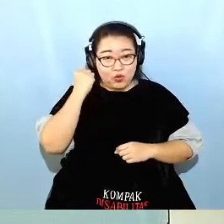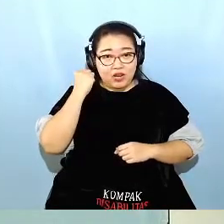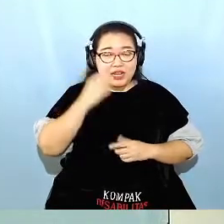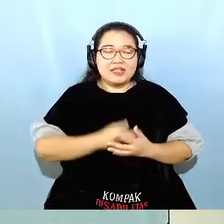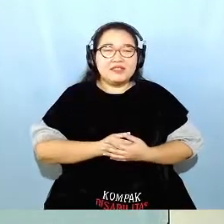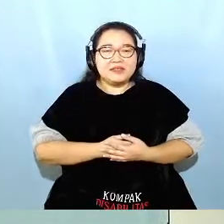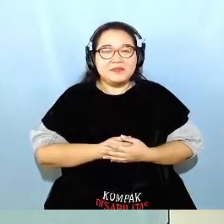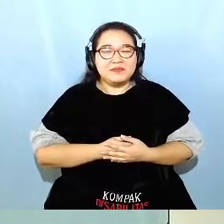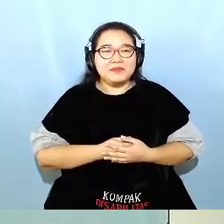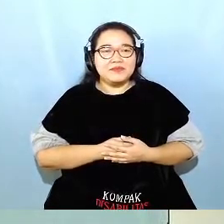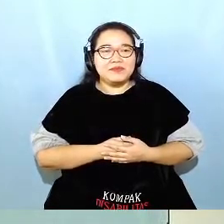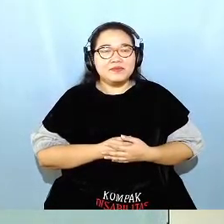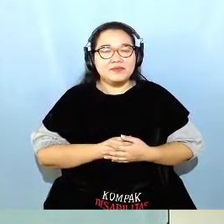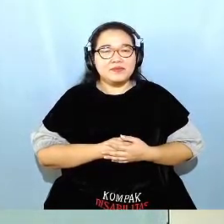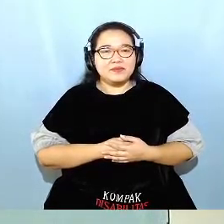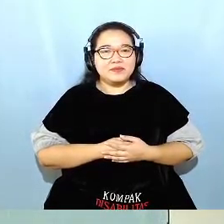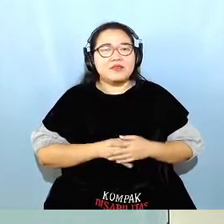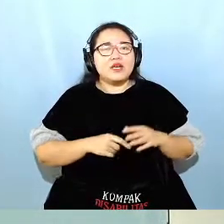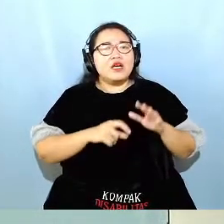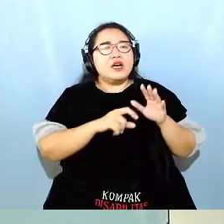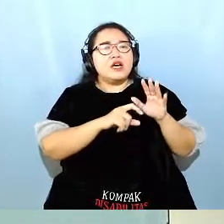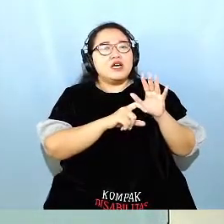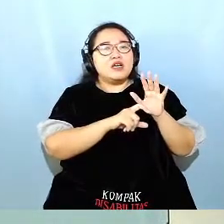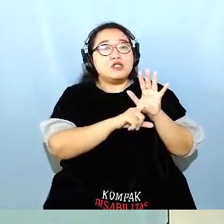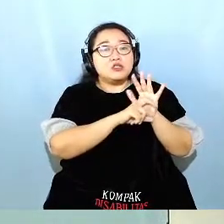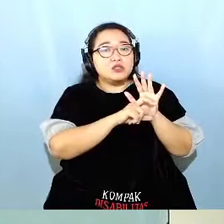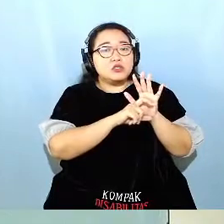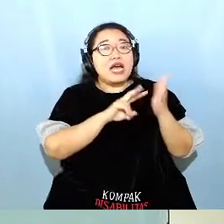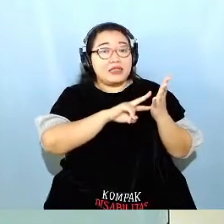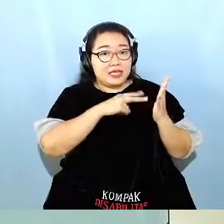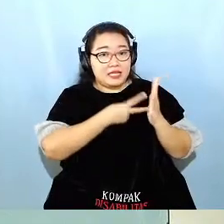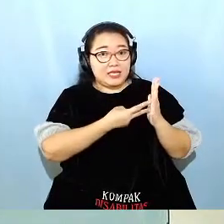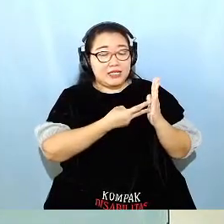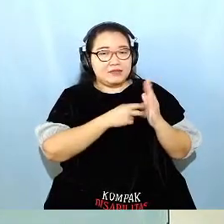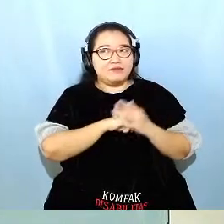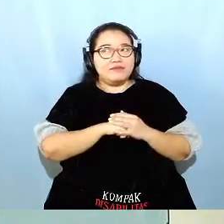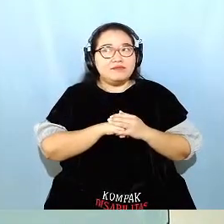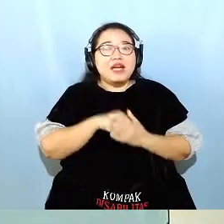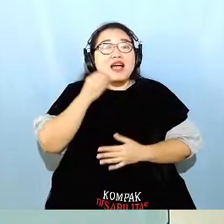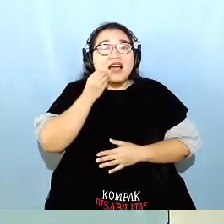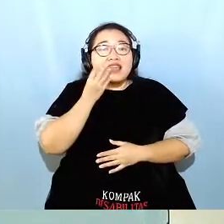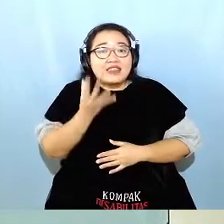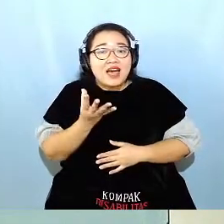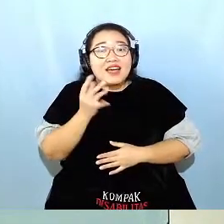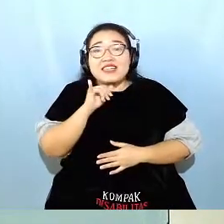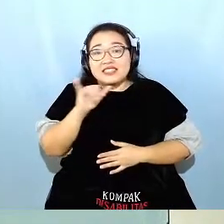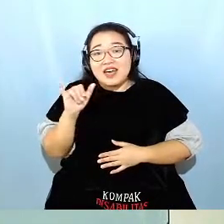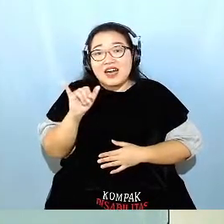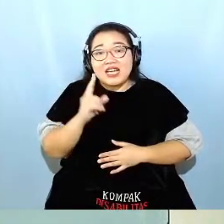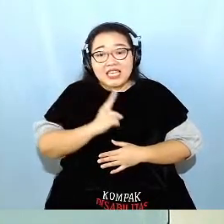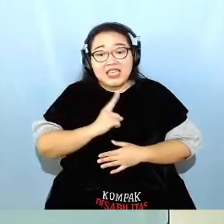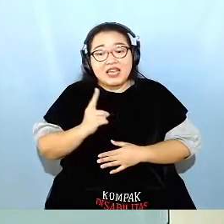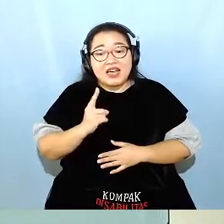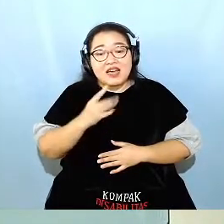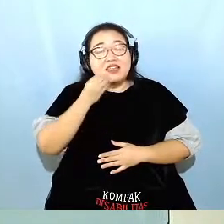Kata-kata peneguhan. Kata-kata peneguhan itu adalah kata-kata yang kita sampaikan yang